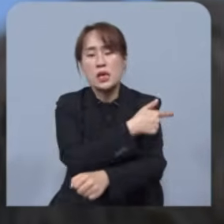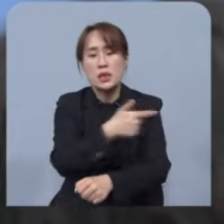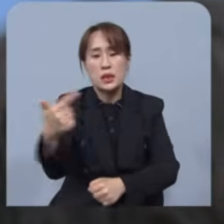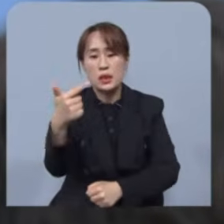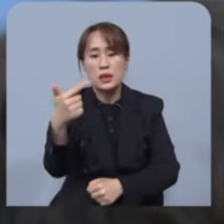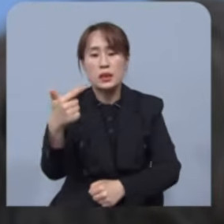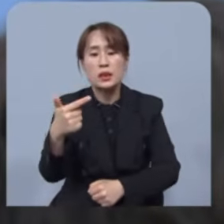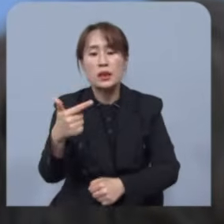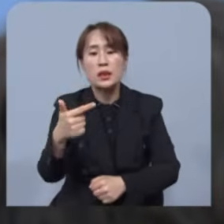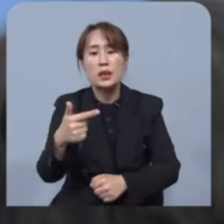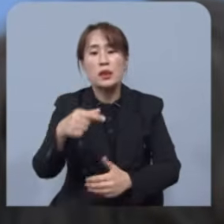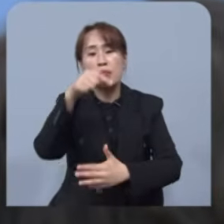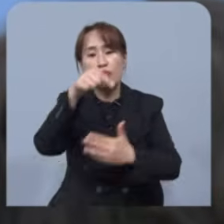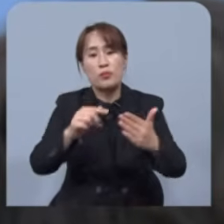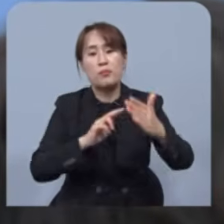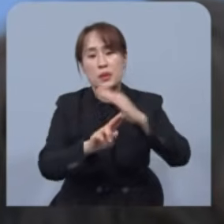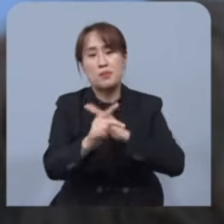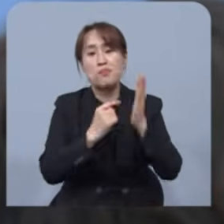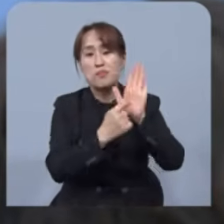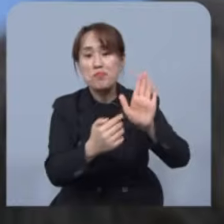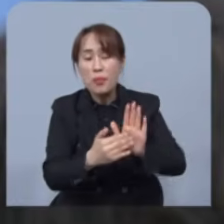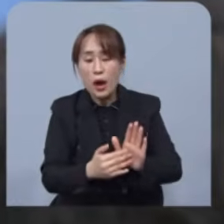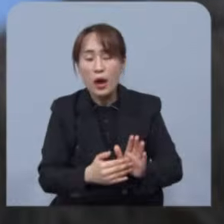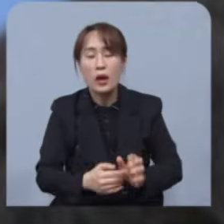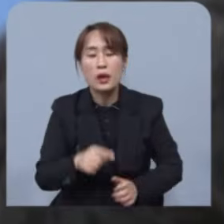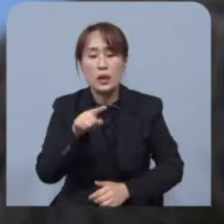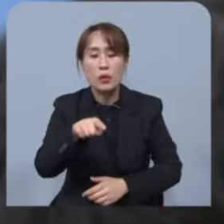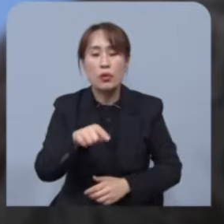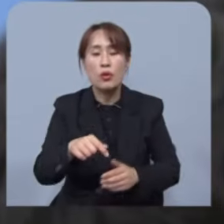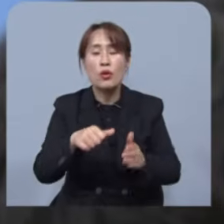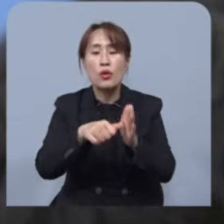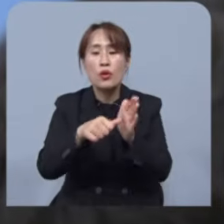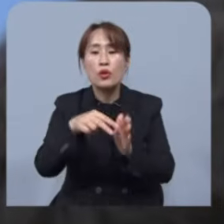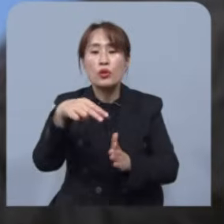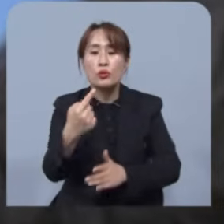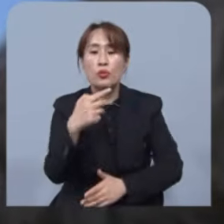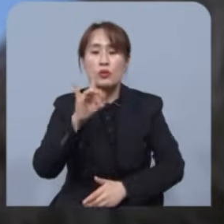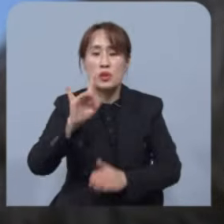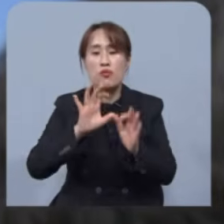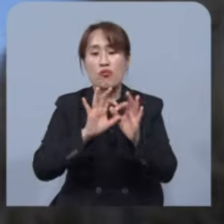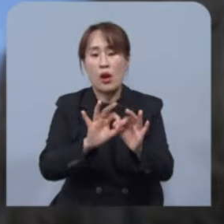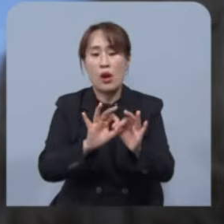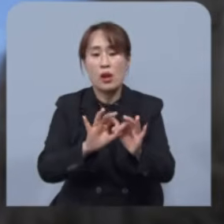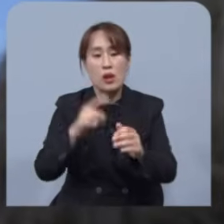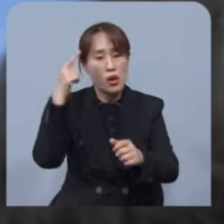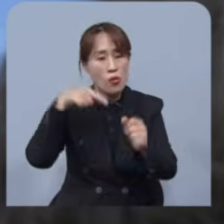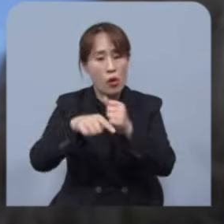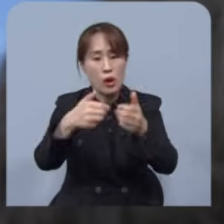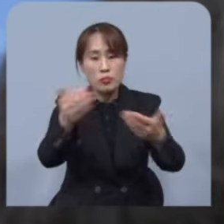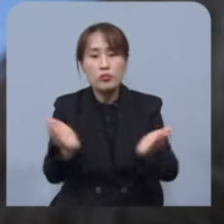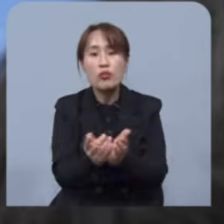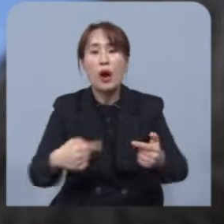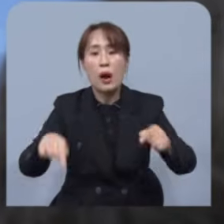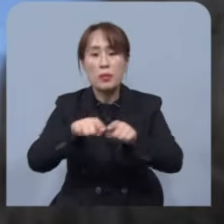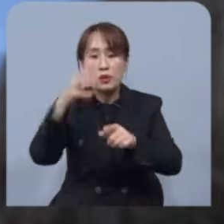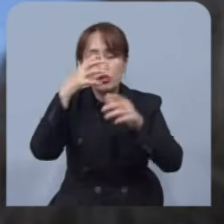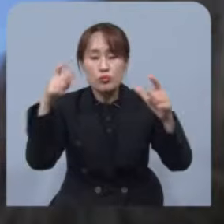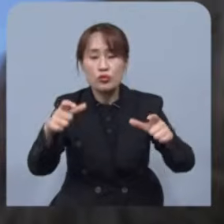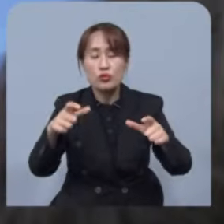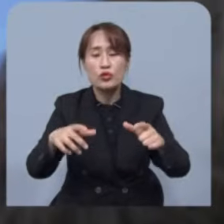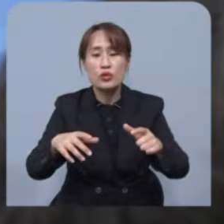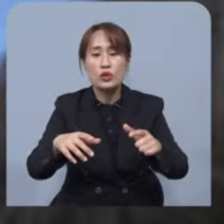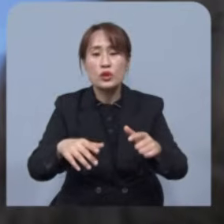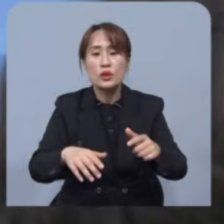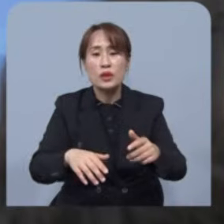어떤 프로젝트인데 여기에 소재 분야 관련된 부분들은 과기정통부와 함께 충북에서 좀 리딩을 할 수